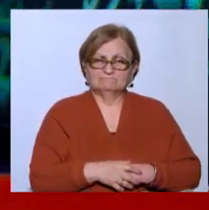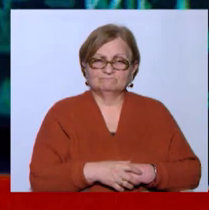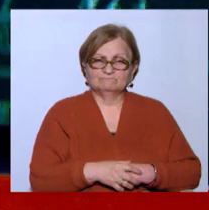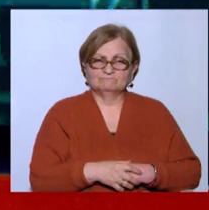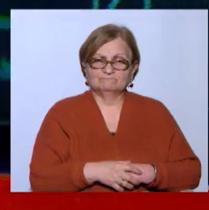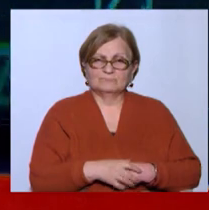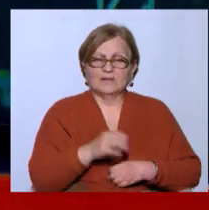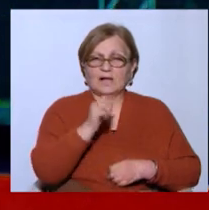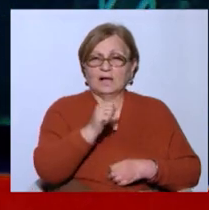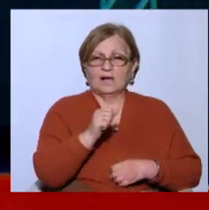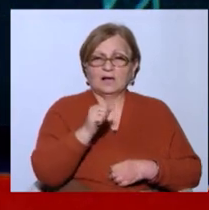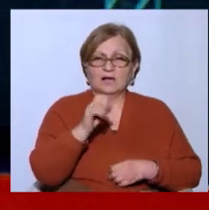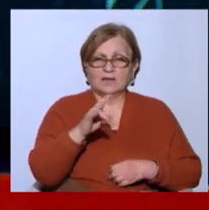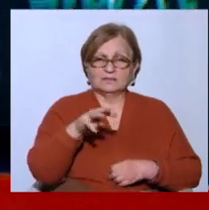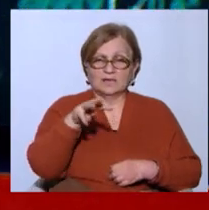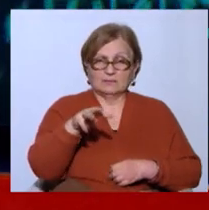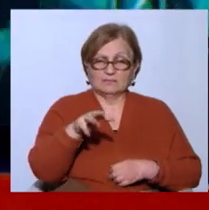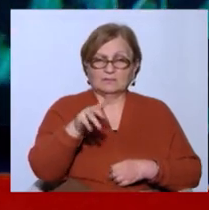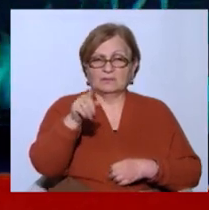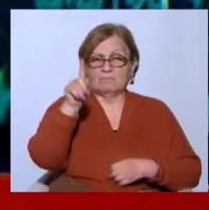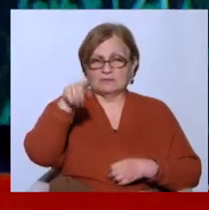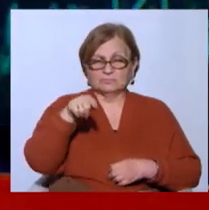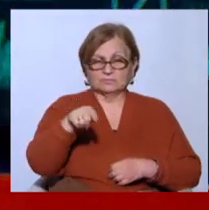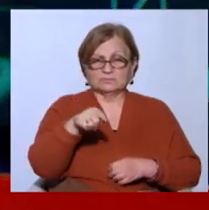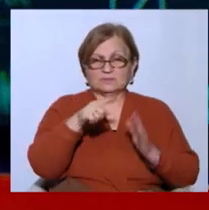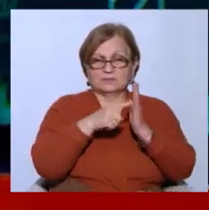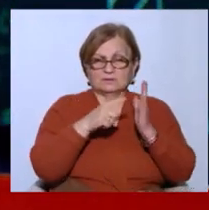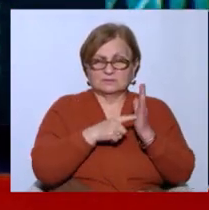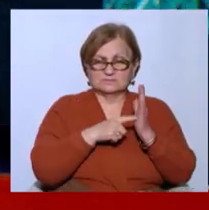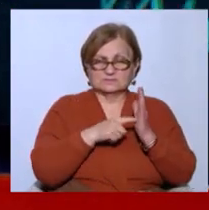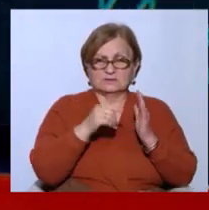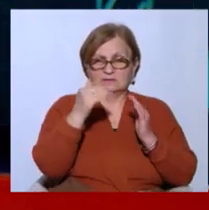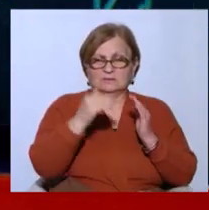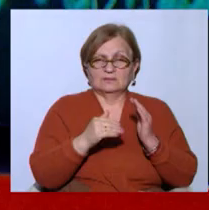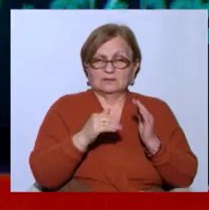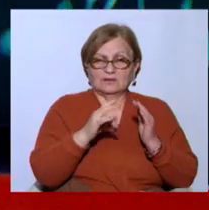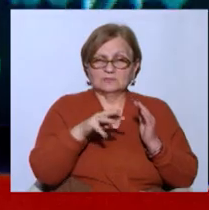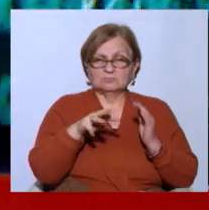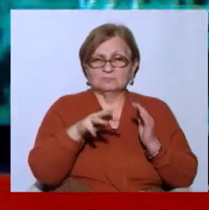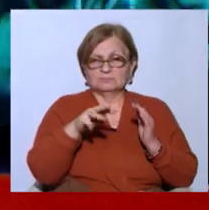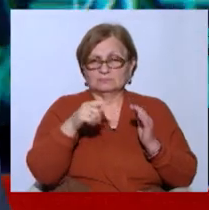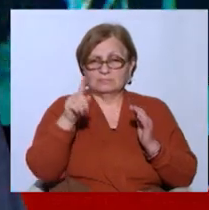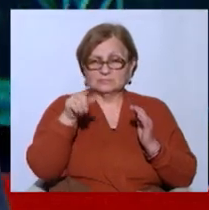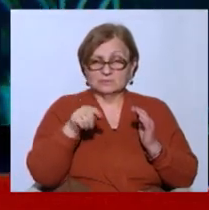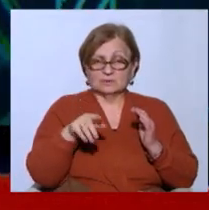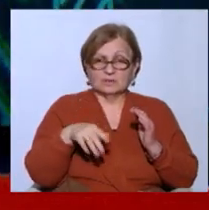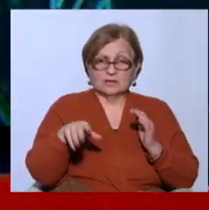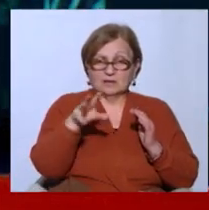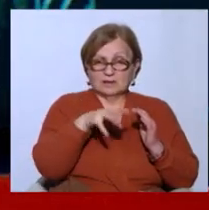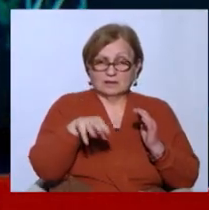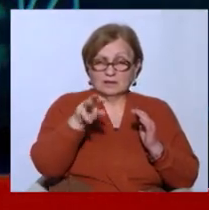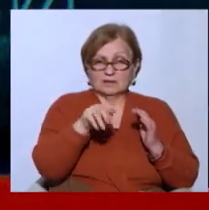არის ANM არის n ფაქტორიალი გაყოფილი n minus m ფაქტორიალზე, მაგრამ ამ ყველა აი